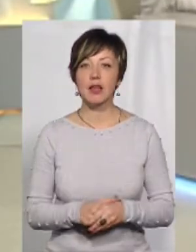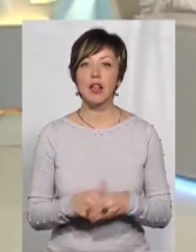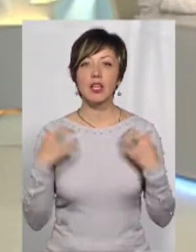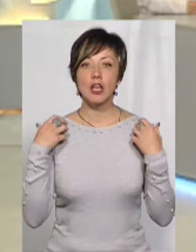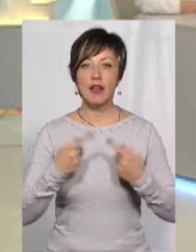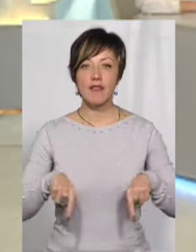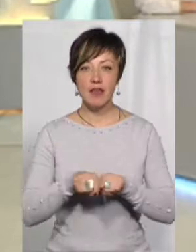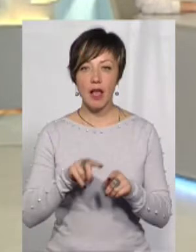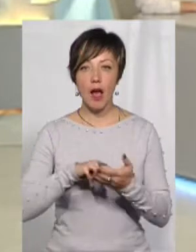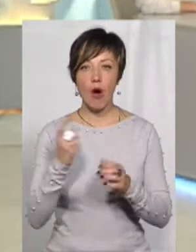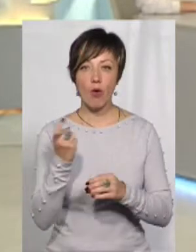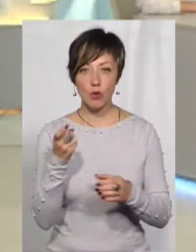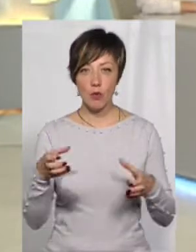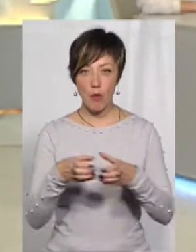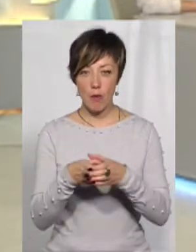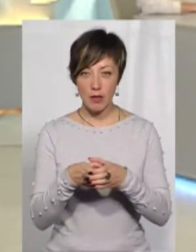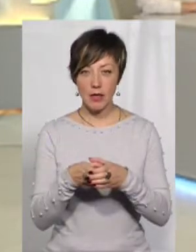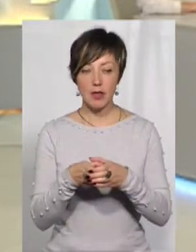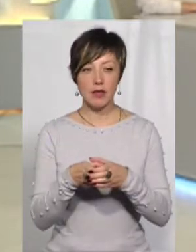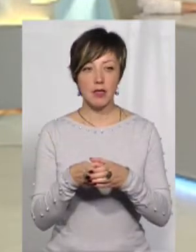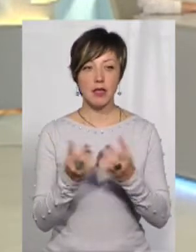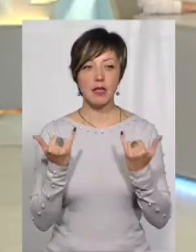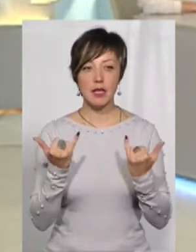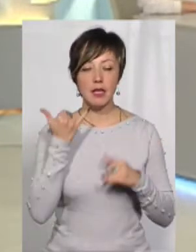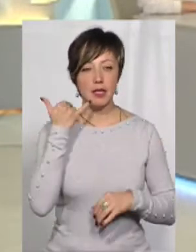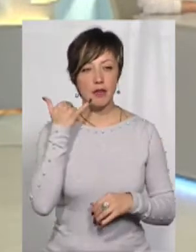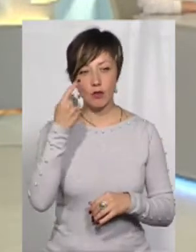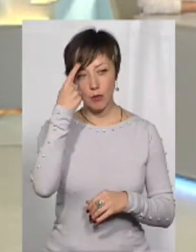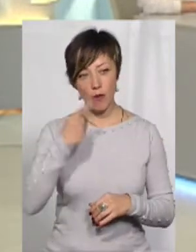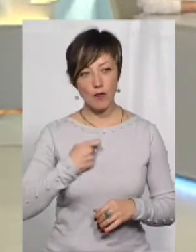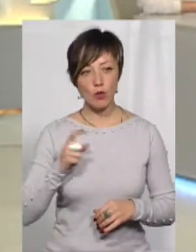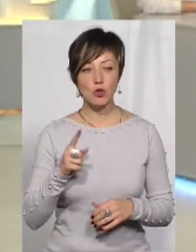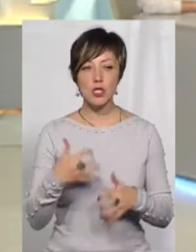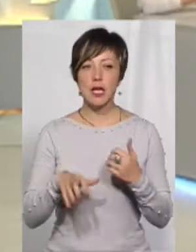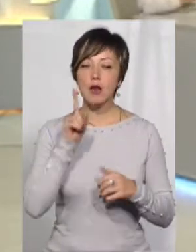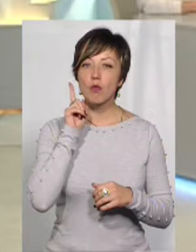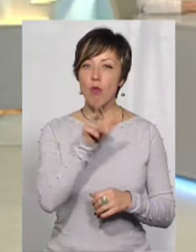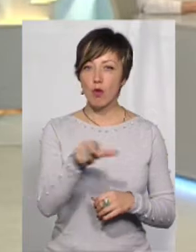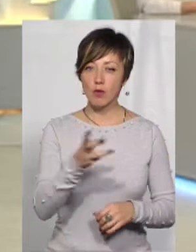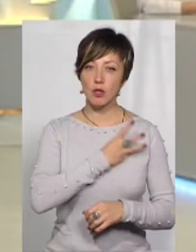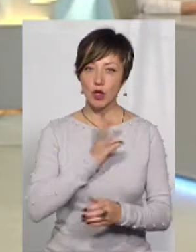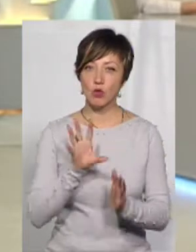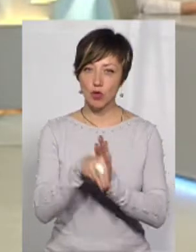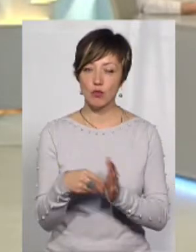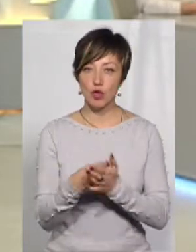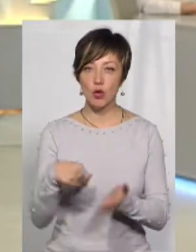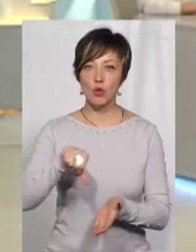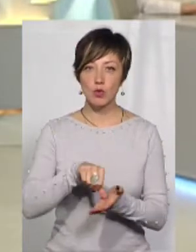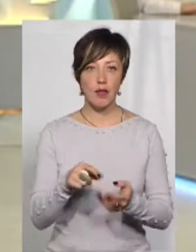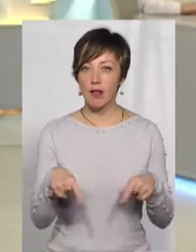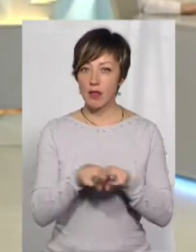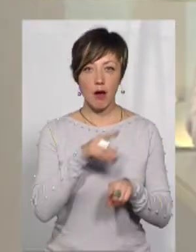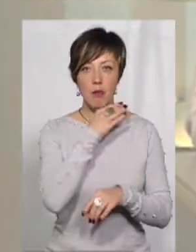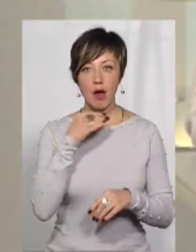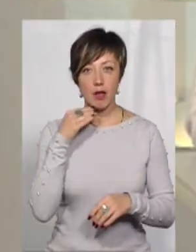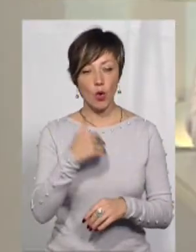от начальник відділу економіки цієї громади Олег Тарадайко нині телефоном повідомив, що серед молоді охочих долучитися до бюджету участі не